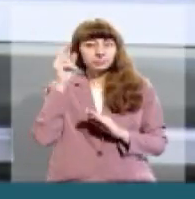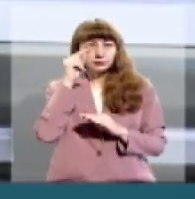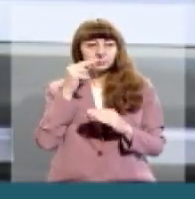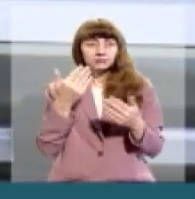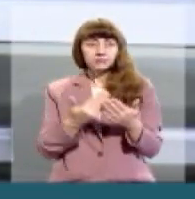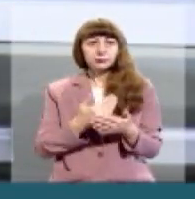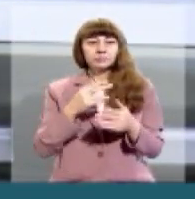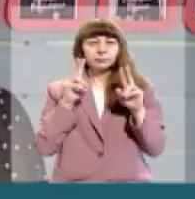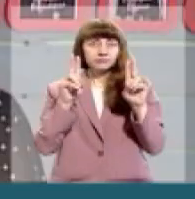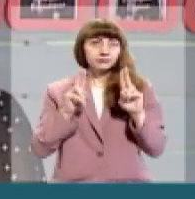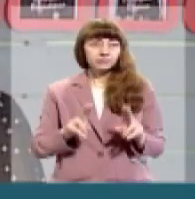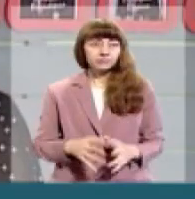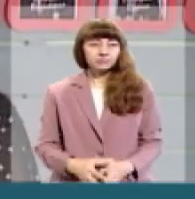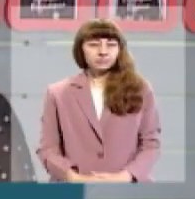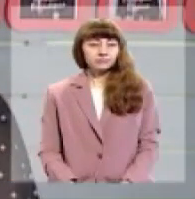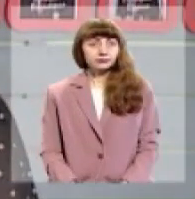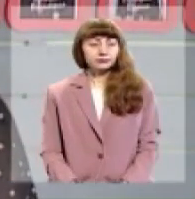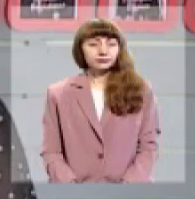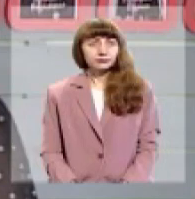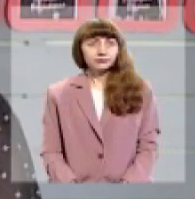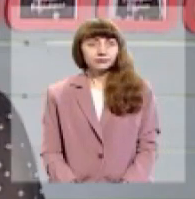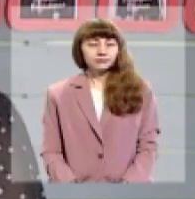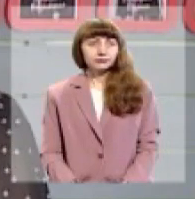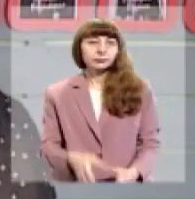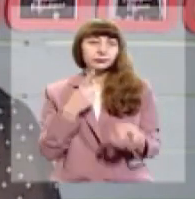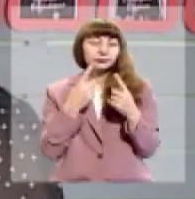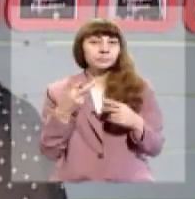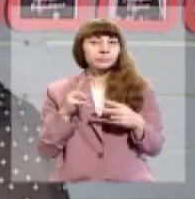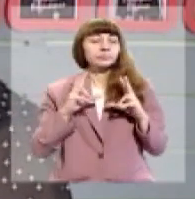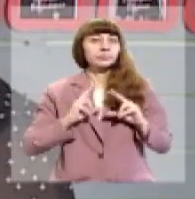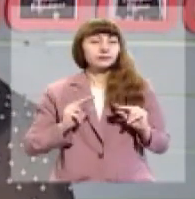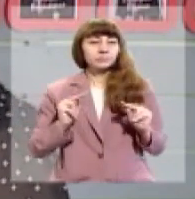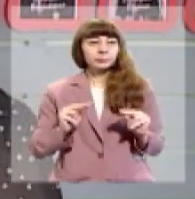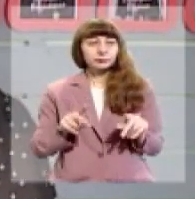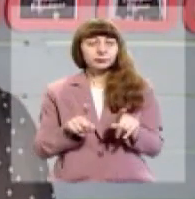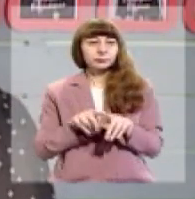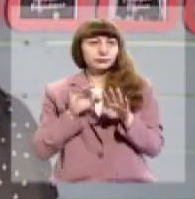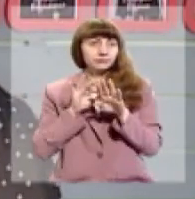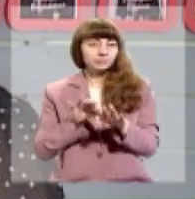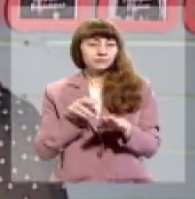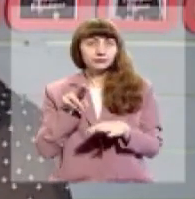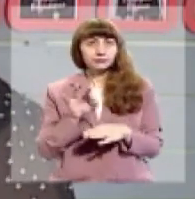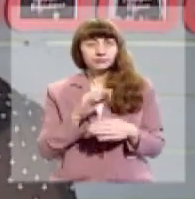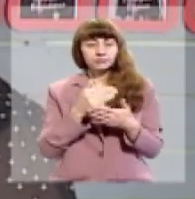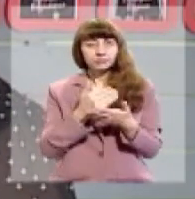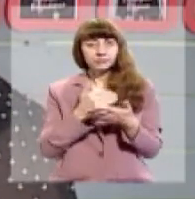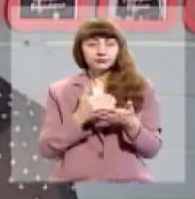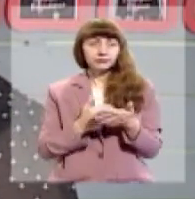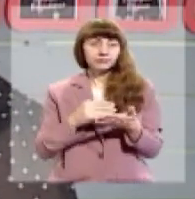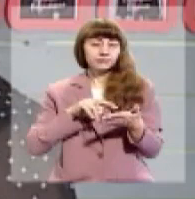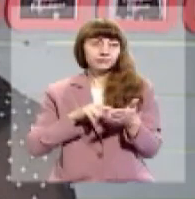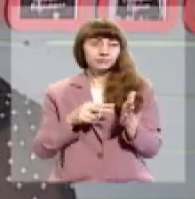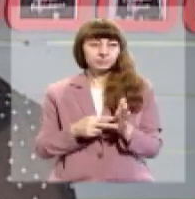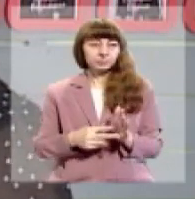жоба аясында өтіп жатыр. Биылғы оқу жылы бізге үлкен жаңалыққа келіп отыр. Қуаныштымыз, біздің мектеп